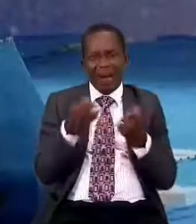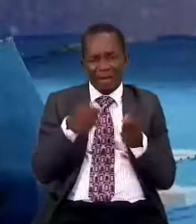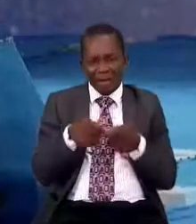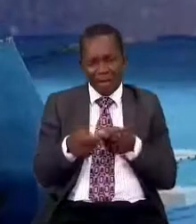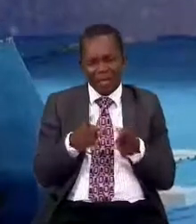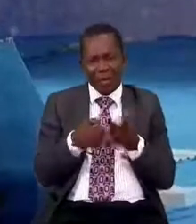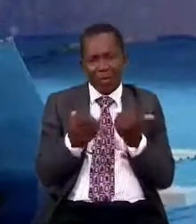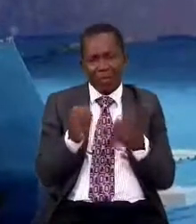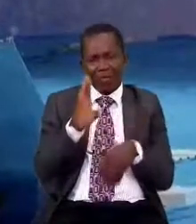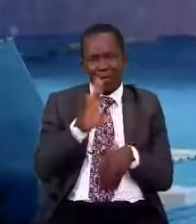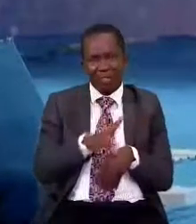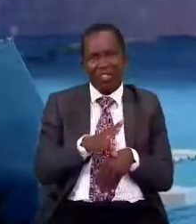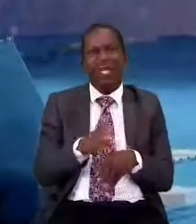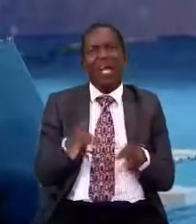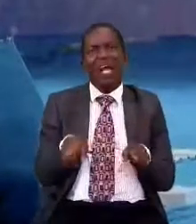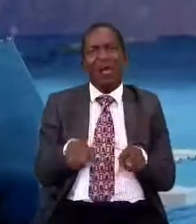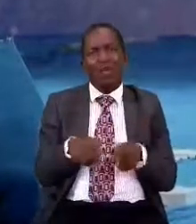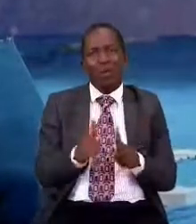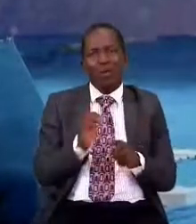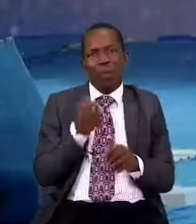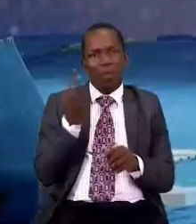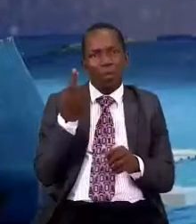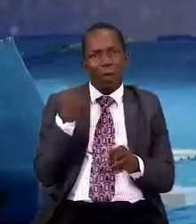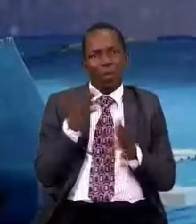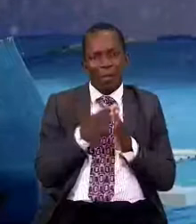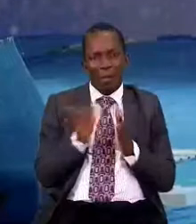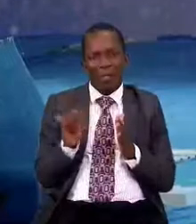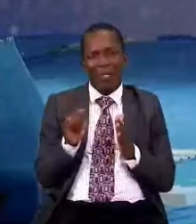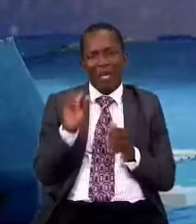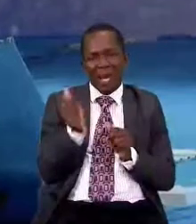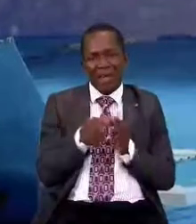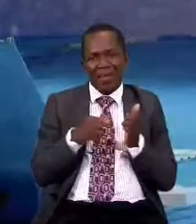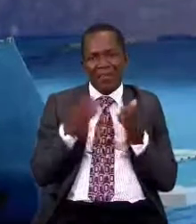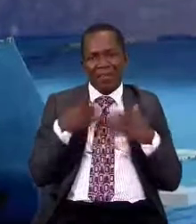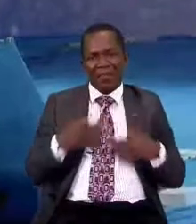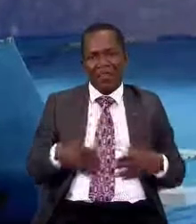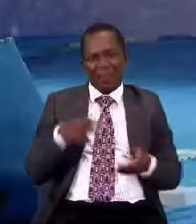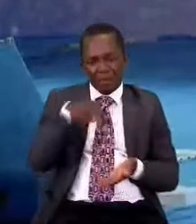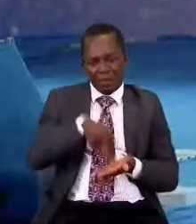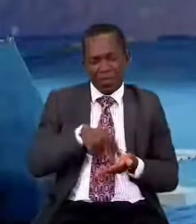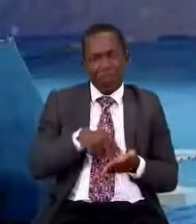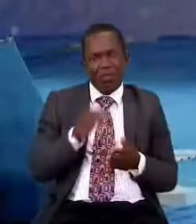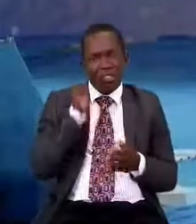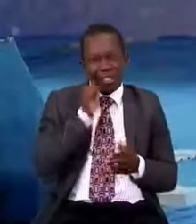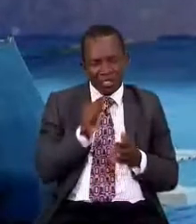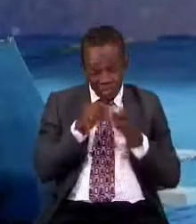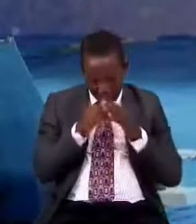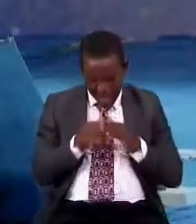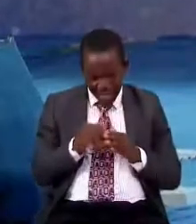s'est levé. Mais elle s'est levée. Elle a essayé. Mais elle s'est courbée